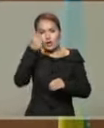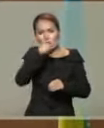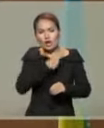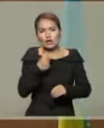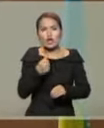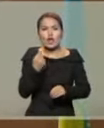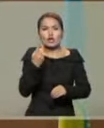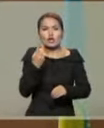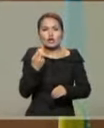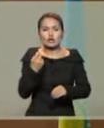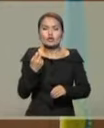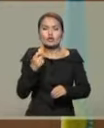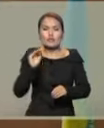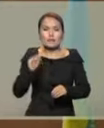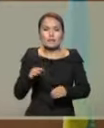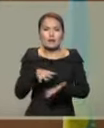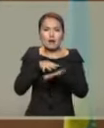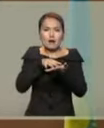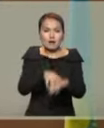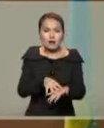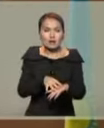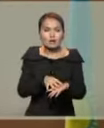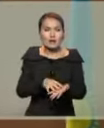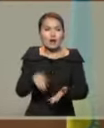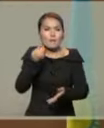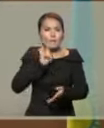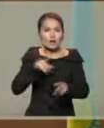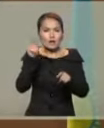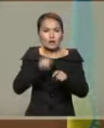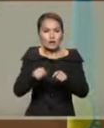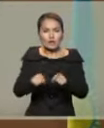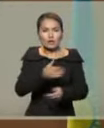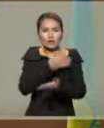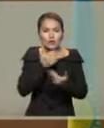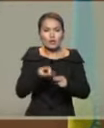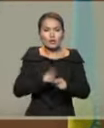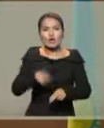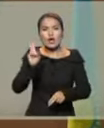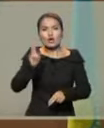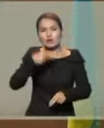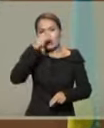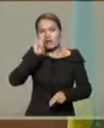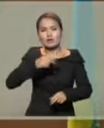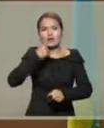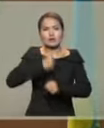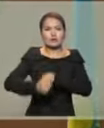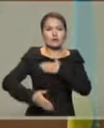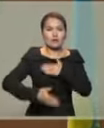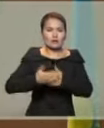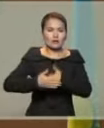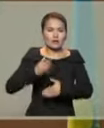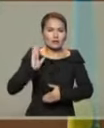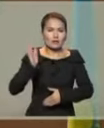арыз шешімін таппақ түгілі мүлде қаралмаған. Сондықтан аталған бөлімдердің басшылары бүгін тәртіптік және